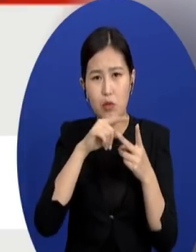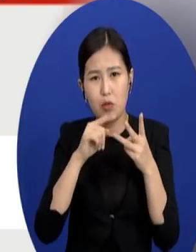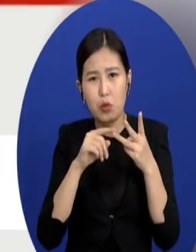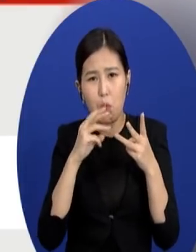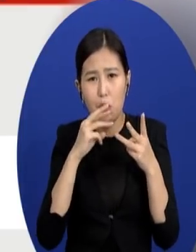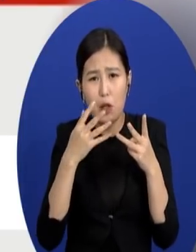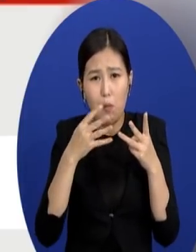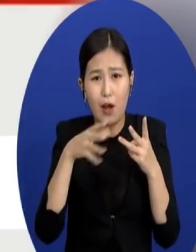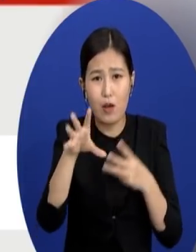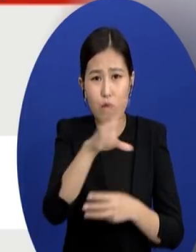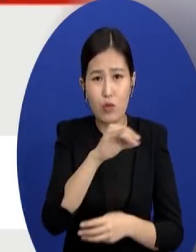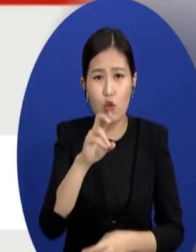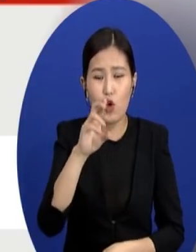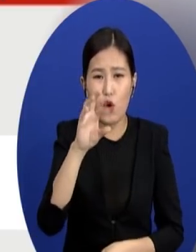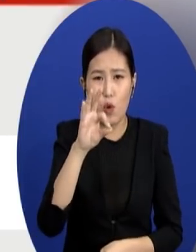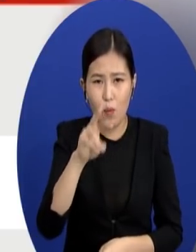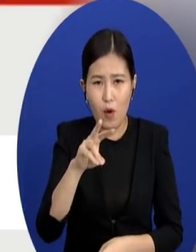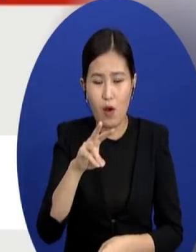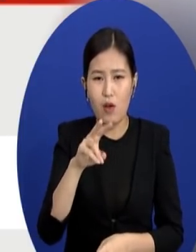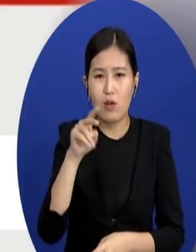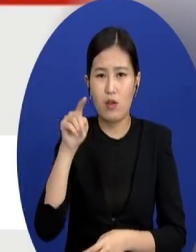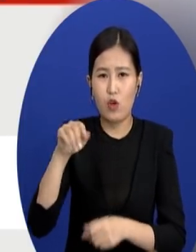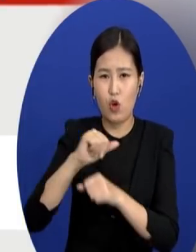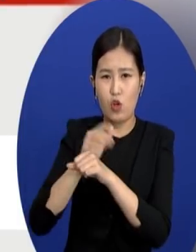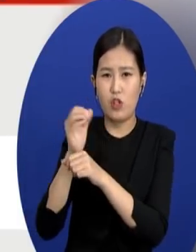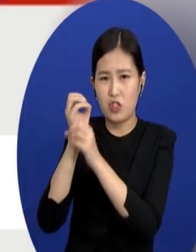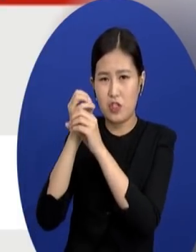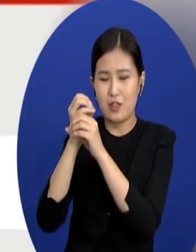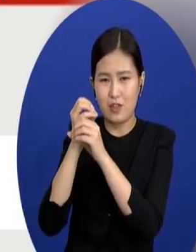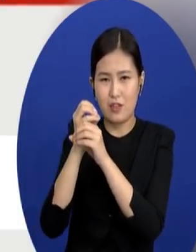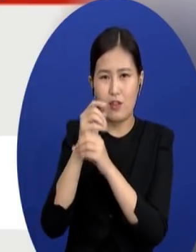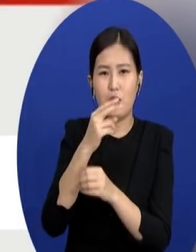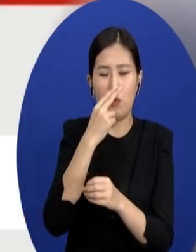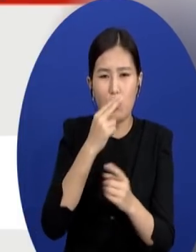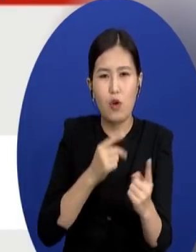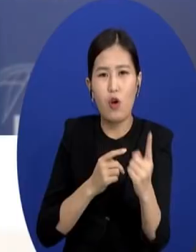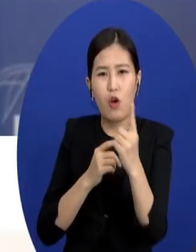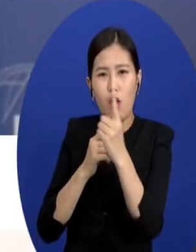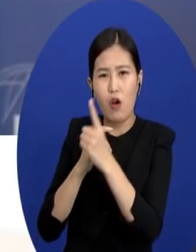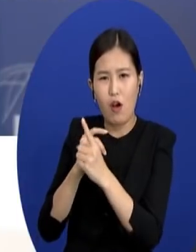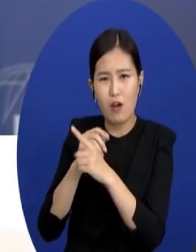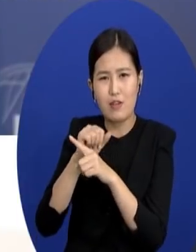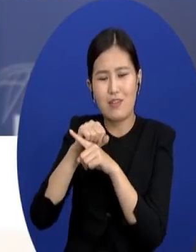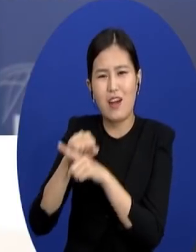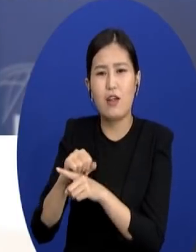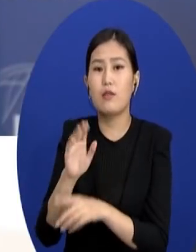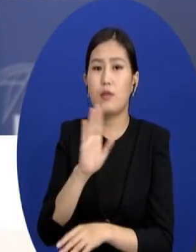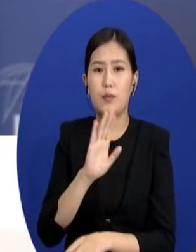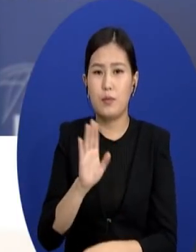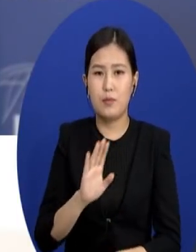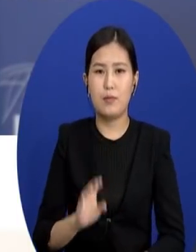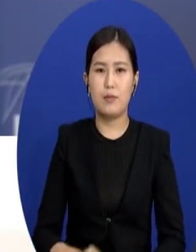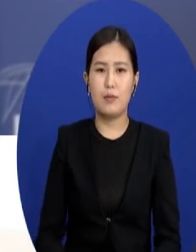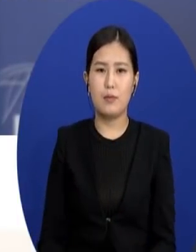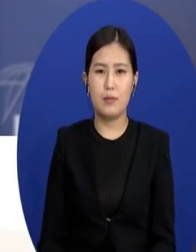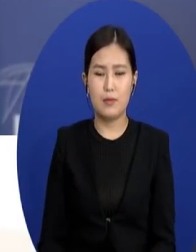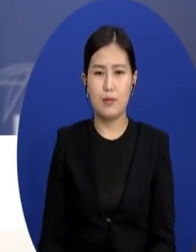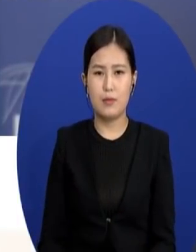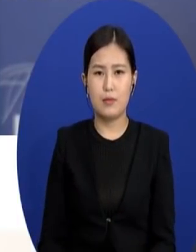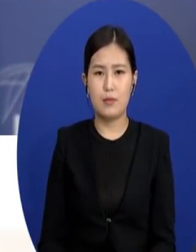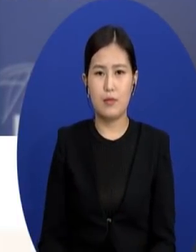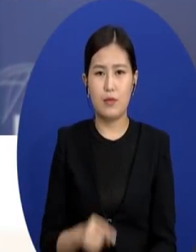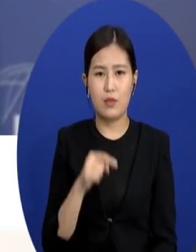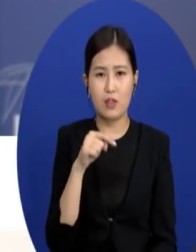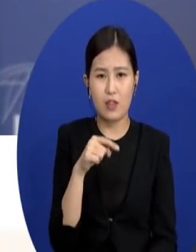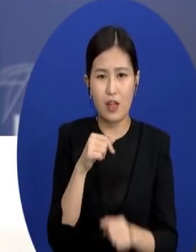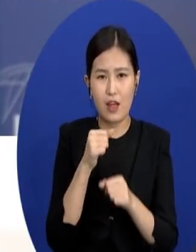өгч байгаа газруудад очиж одоо ачаал үүсэхгүй байхыг бас та бүхэнд анхааруулж байна. За энэ үйл ажиллагаа маань энэ 5-аас 7